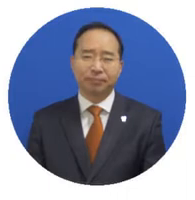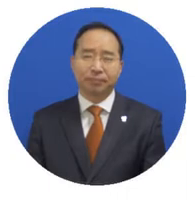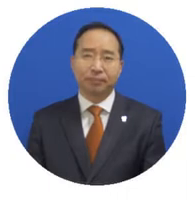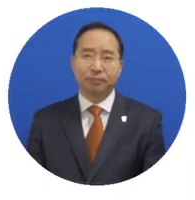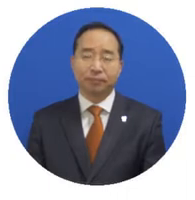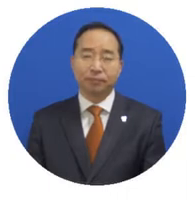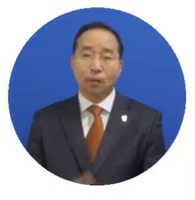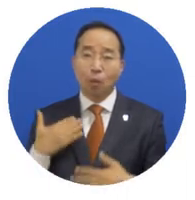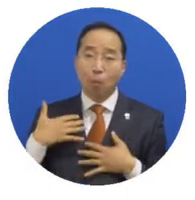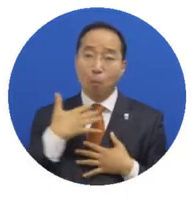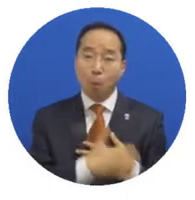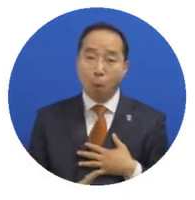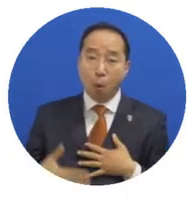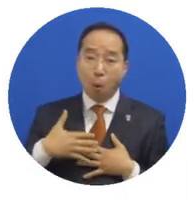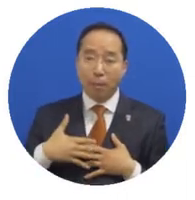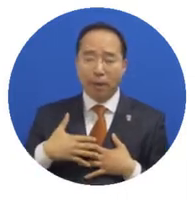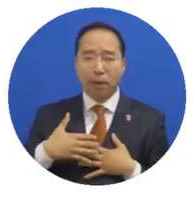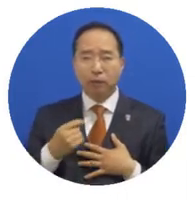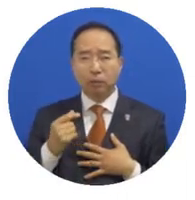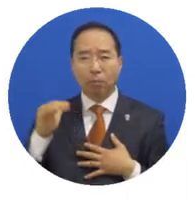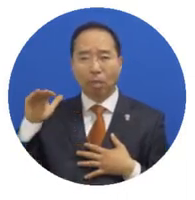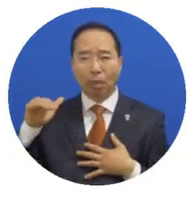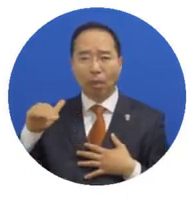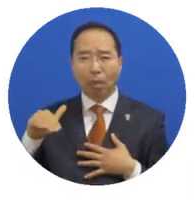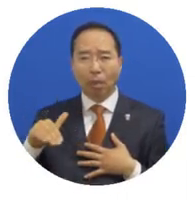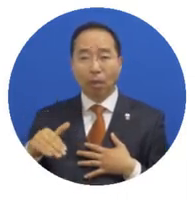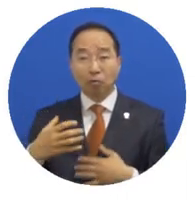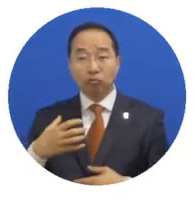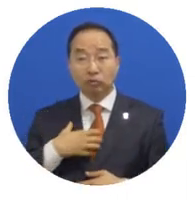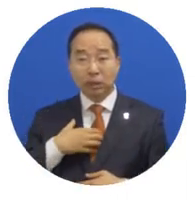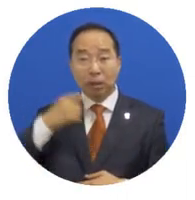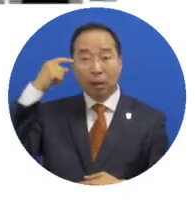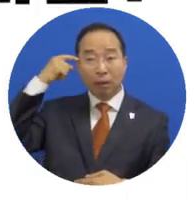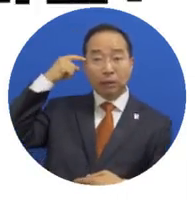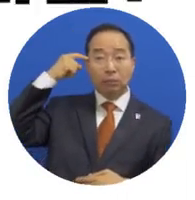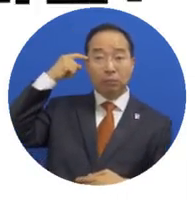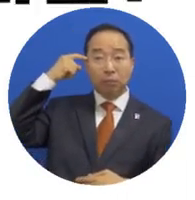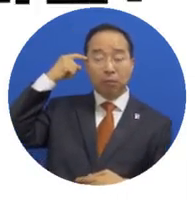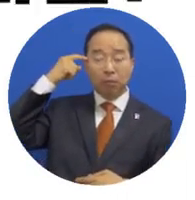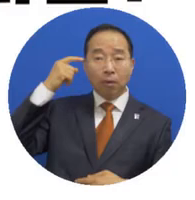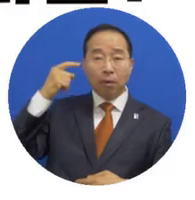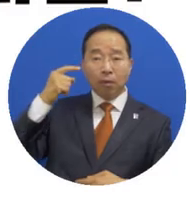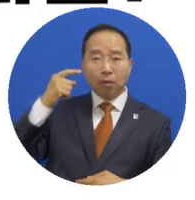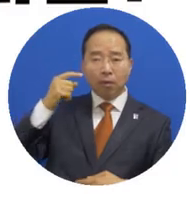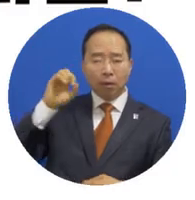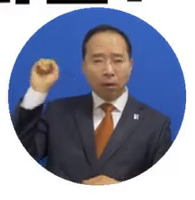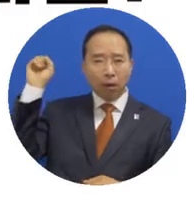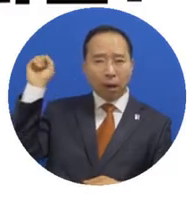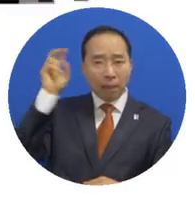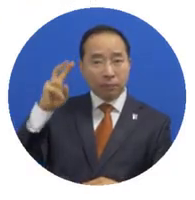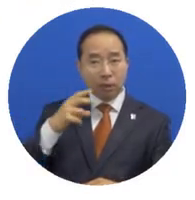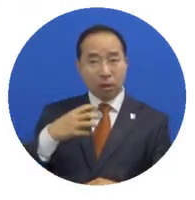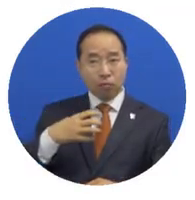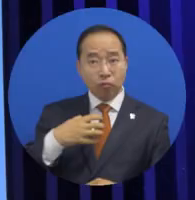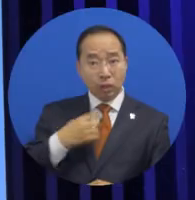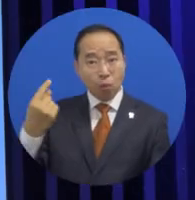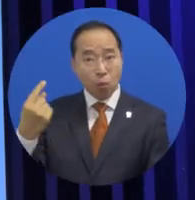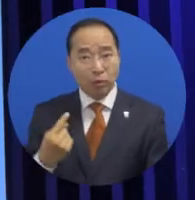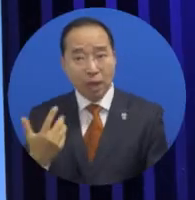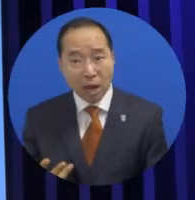이렇게 몸에 대해서 위기의식을 느끼는데 이런 위기의식이 하루아침에 갑자기 올까요?